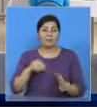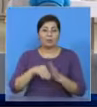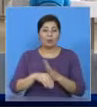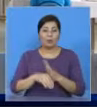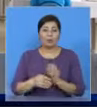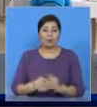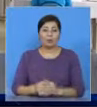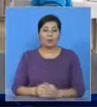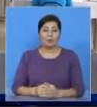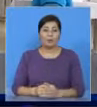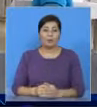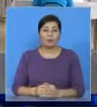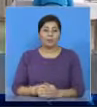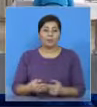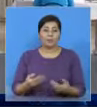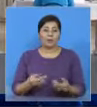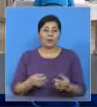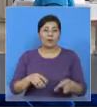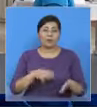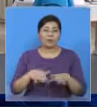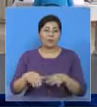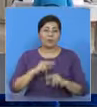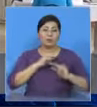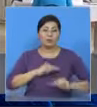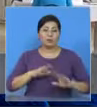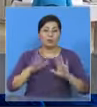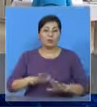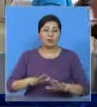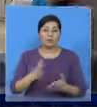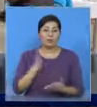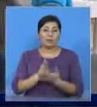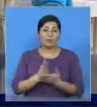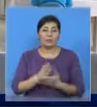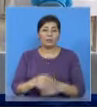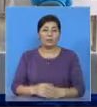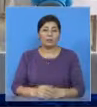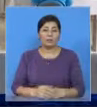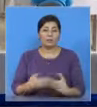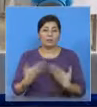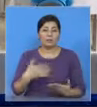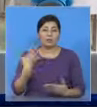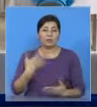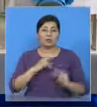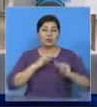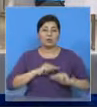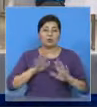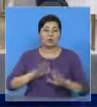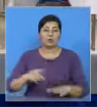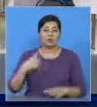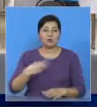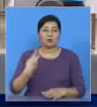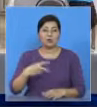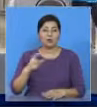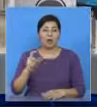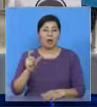Бұл жәрмеңкеде қазіргі таңда 20 жұмыс орны бар. Қазір 20 жұмыс орны 120-дан астам